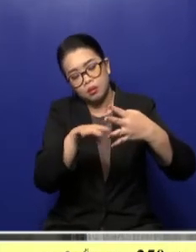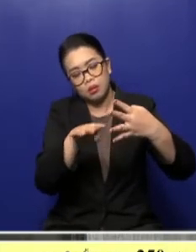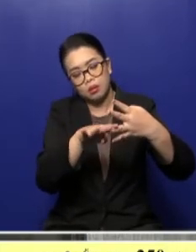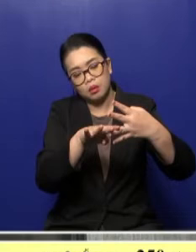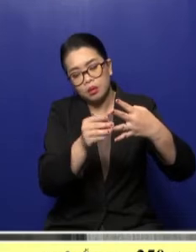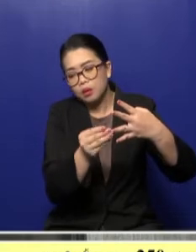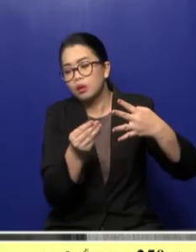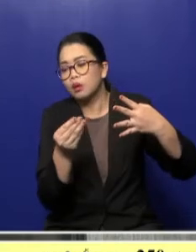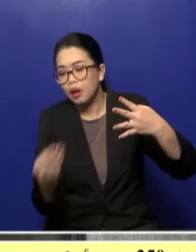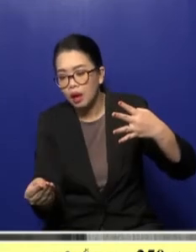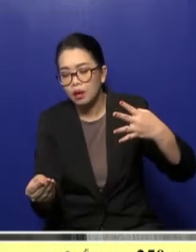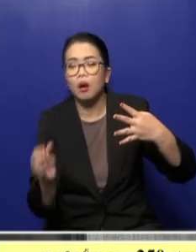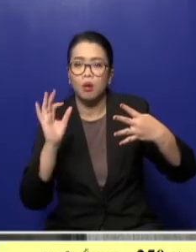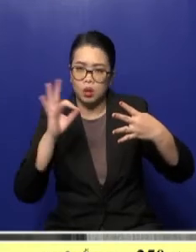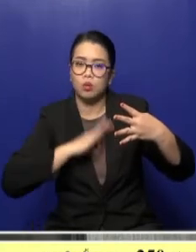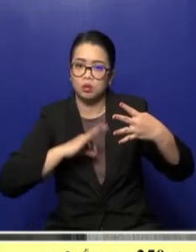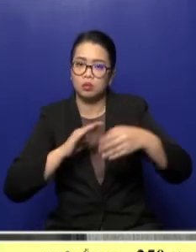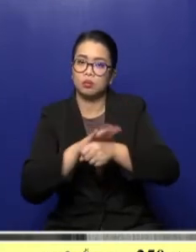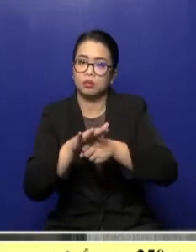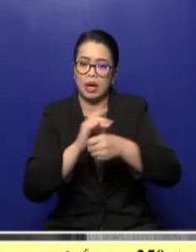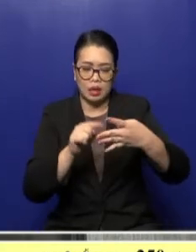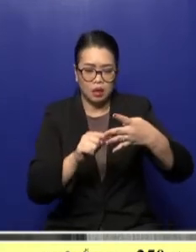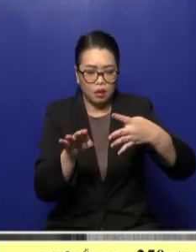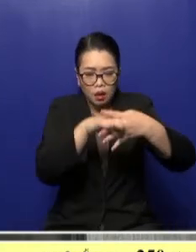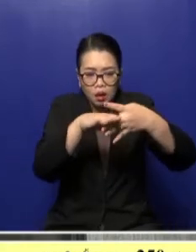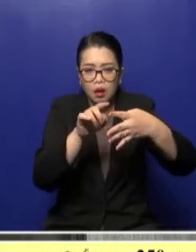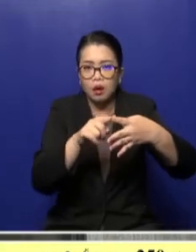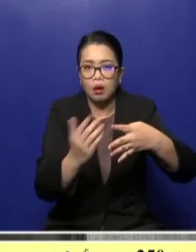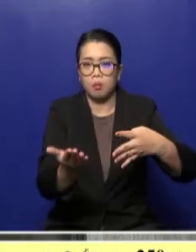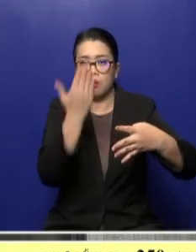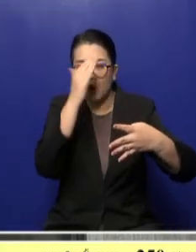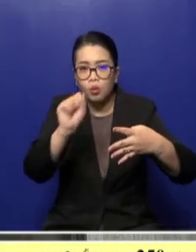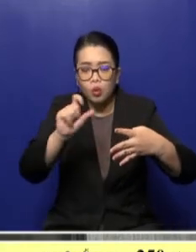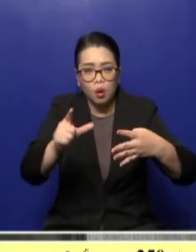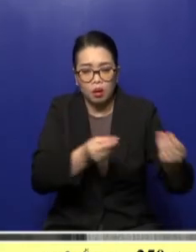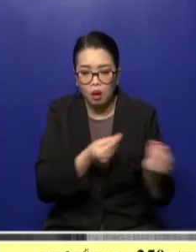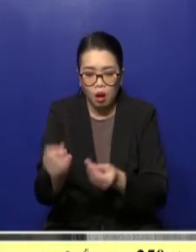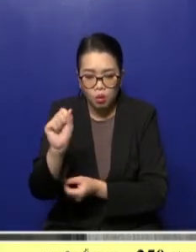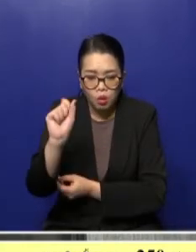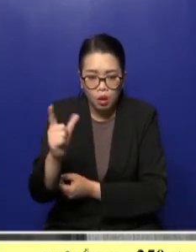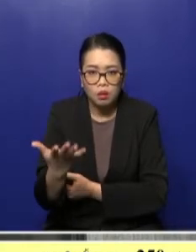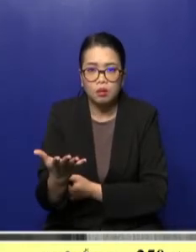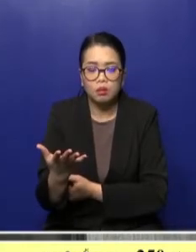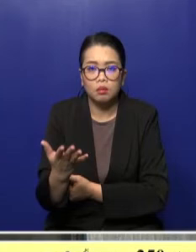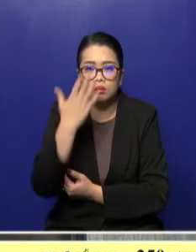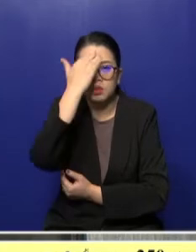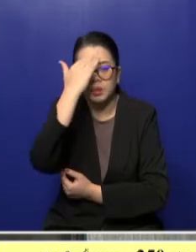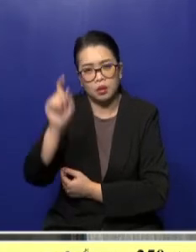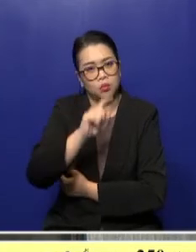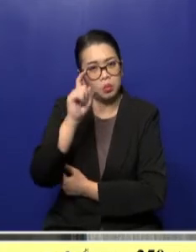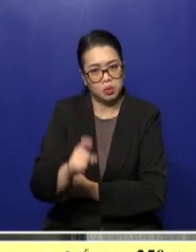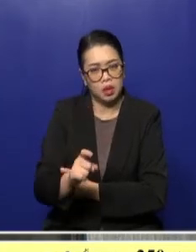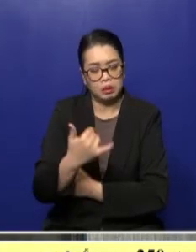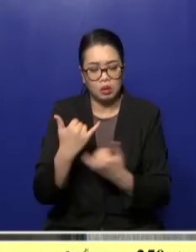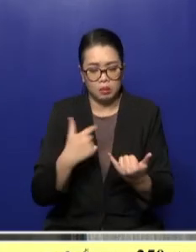มันก็จะไม่เกิดปัญหาขึ้นผมสิ่งที่ผมพูดผมมิได้ต้องการที่จะยื้อเวลาในการที่จะ